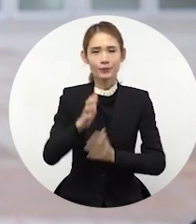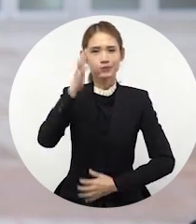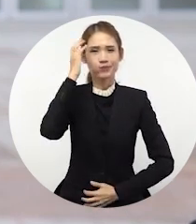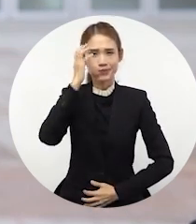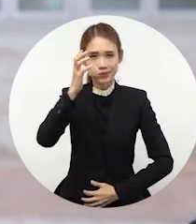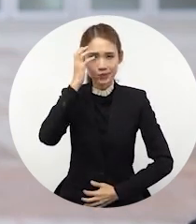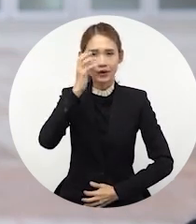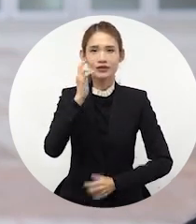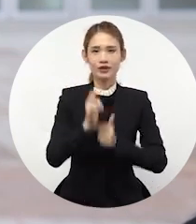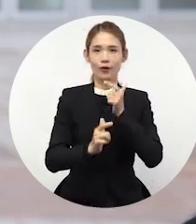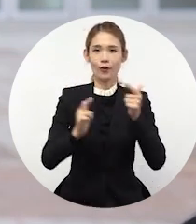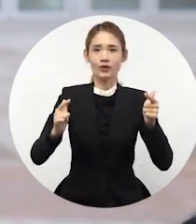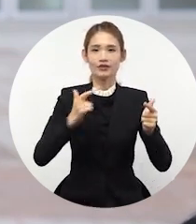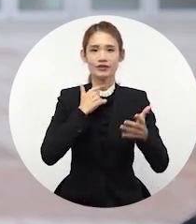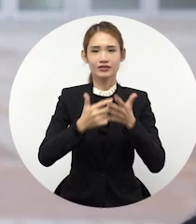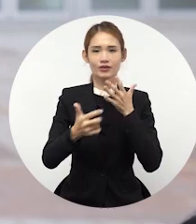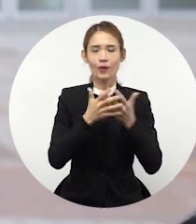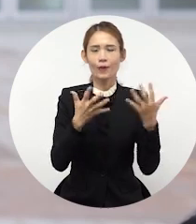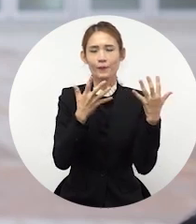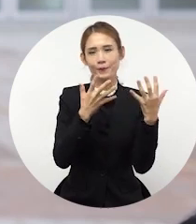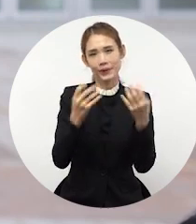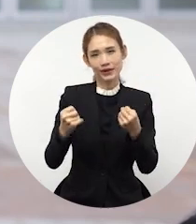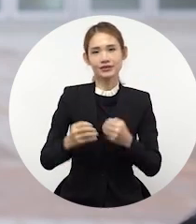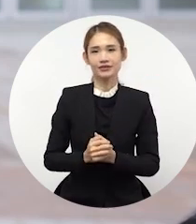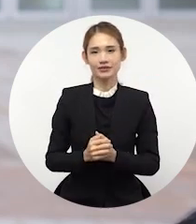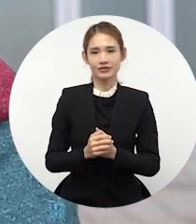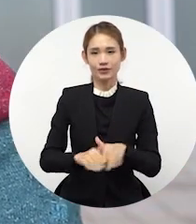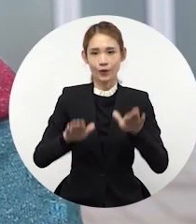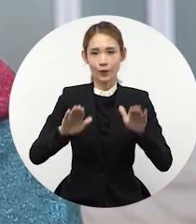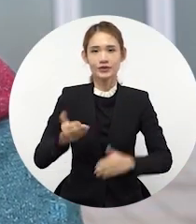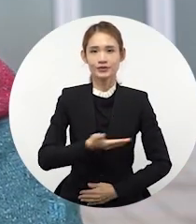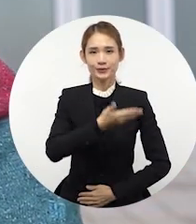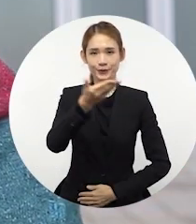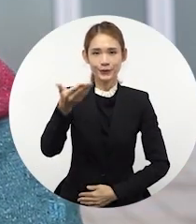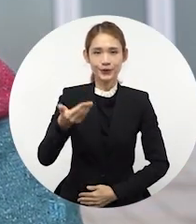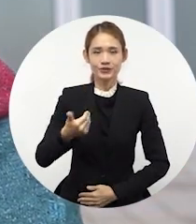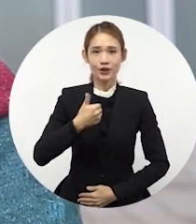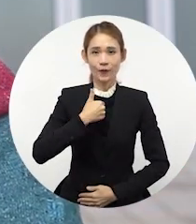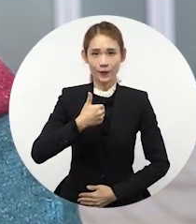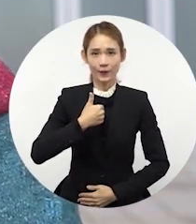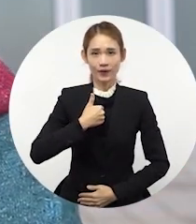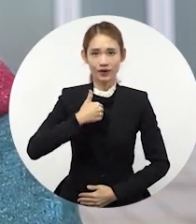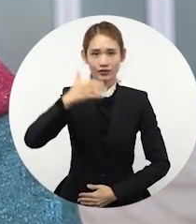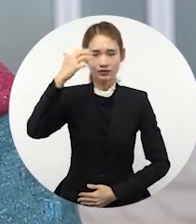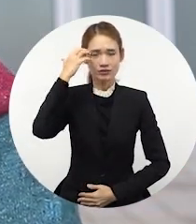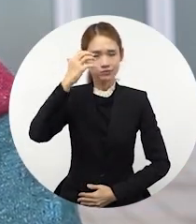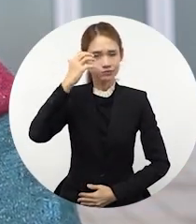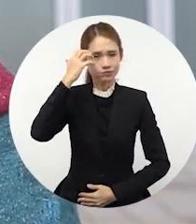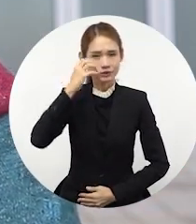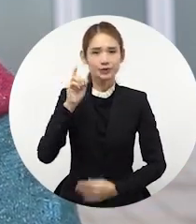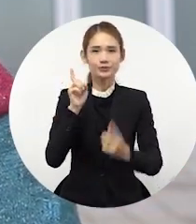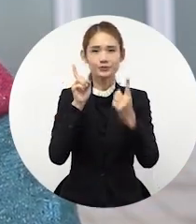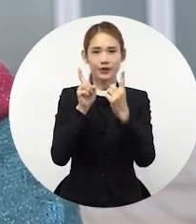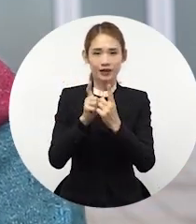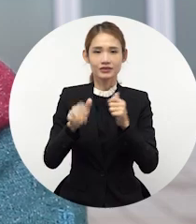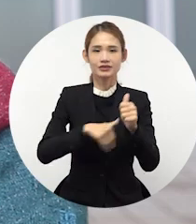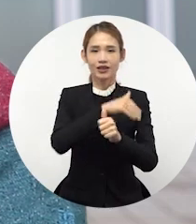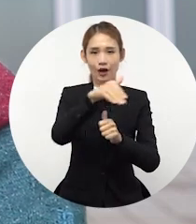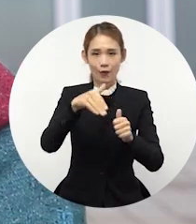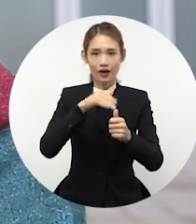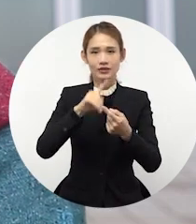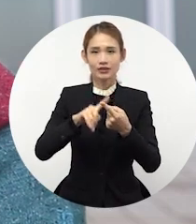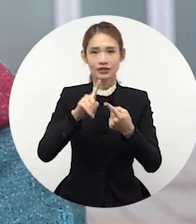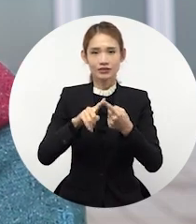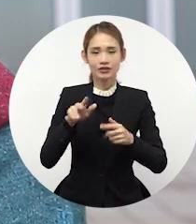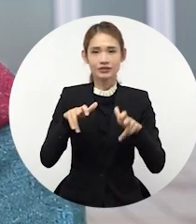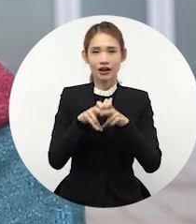되는 난감한 경험들을 왕왕 마주하게 되거든요. 오늘 여러분들에게 저희가 어떤 난감한 상황에 빠지게 되는지, 우리